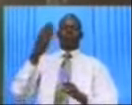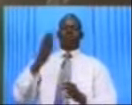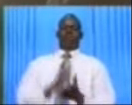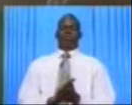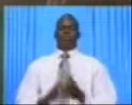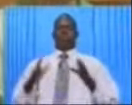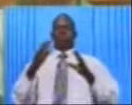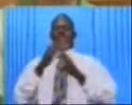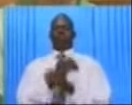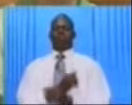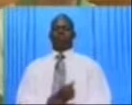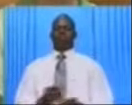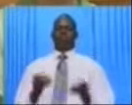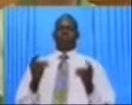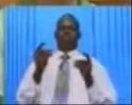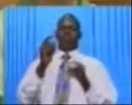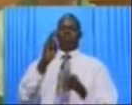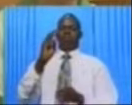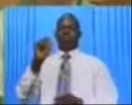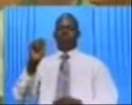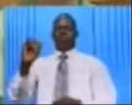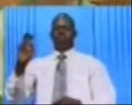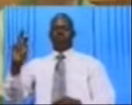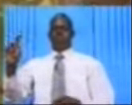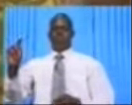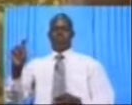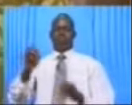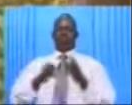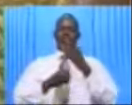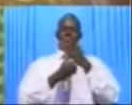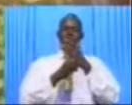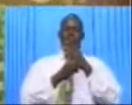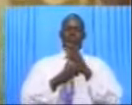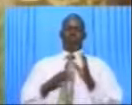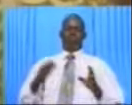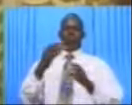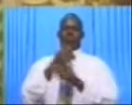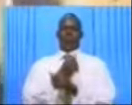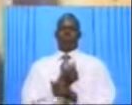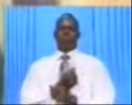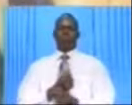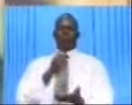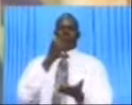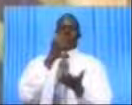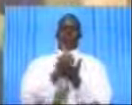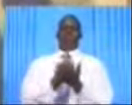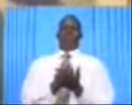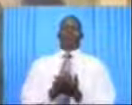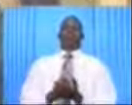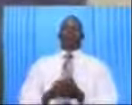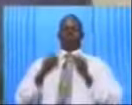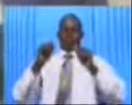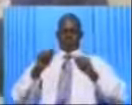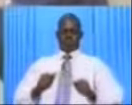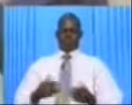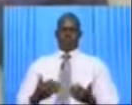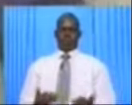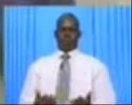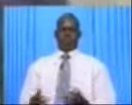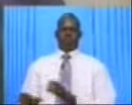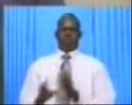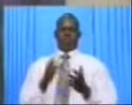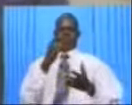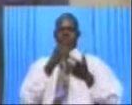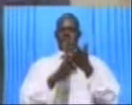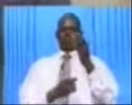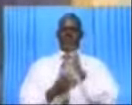maîtrise en économie agricole et de l'environnement, ils ont reçu leur parchemin et sont désormais aptes à faire valoir leurs compétences